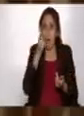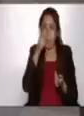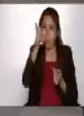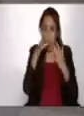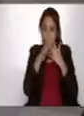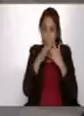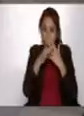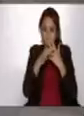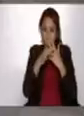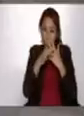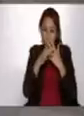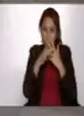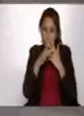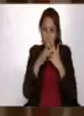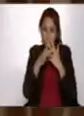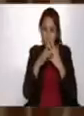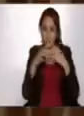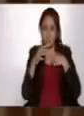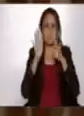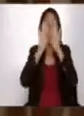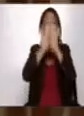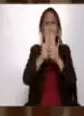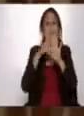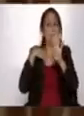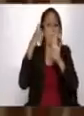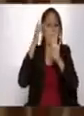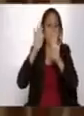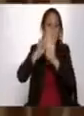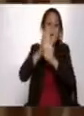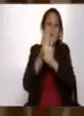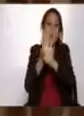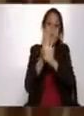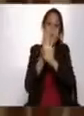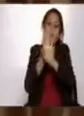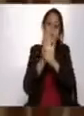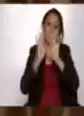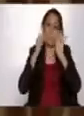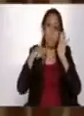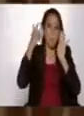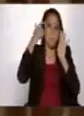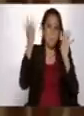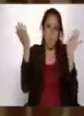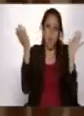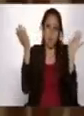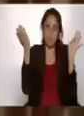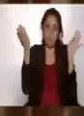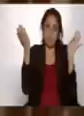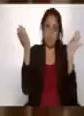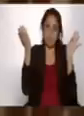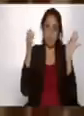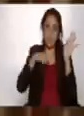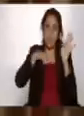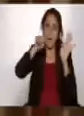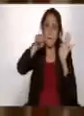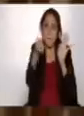لما رجع ما عداش عليك؟ لا الباب مقفول بقى، انا ما شفتش. يعني قفلت باب عليا انا وعيالي، وقفلت باب لان انا عاده اساسا انا بقفل الباب عليا، انا